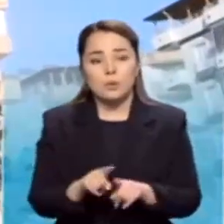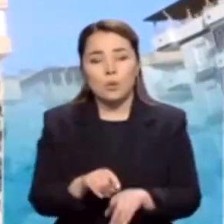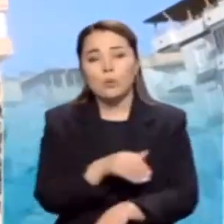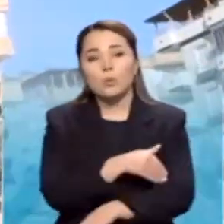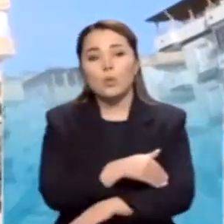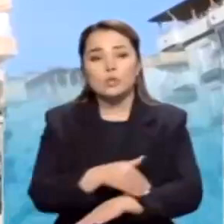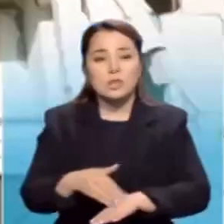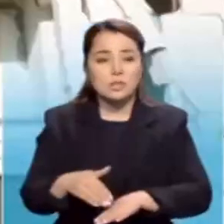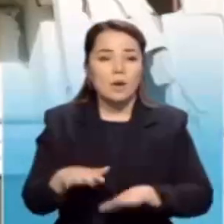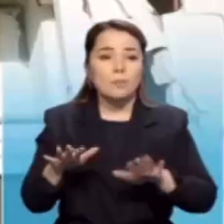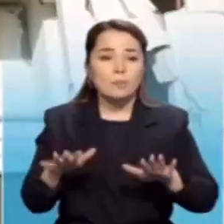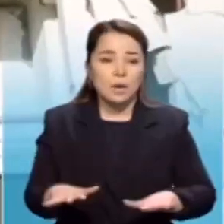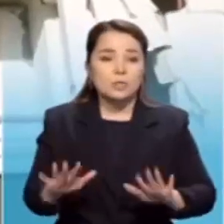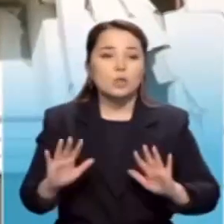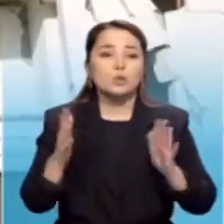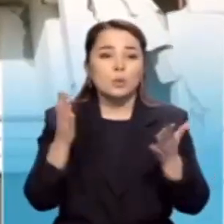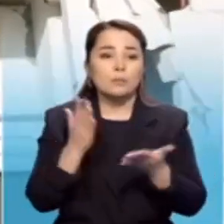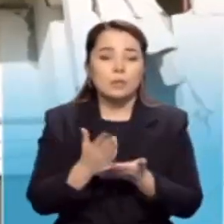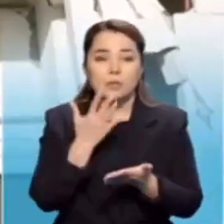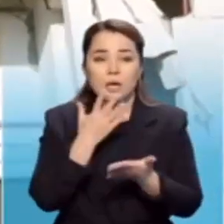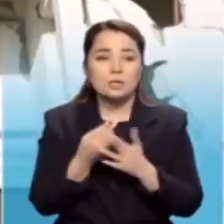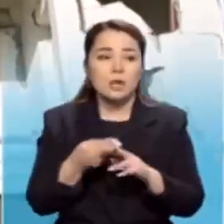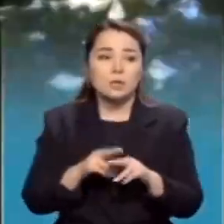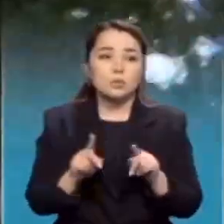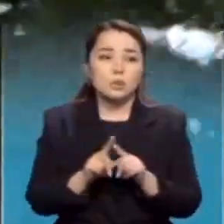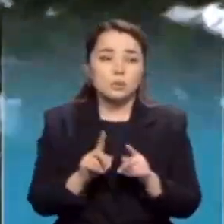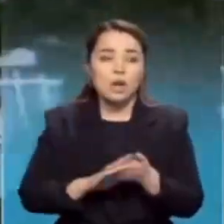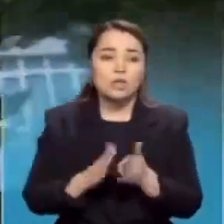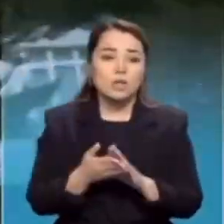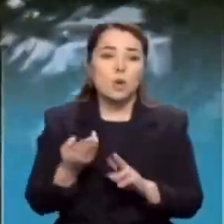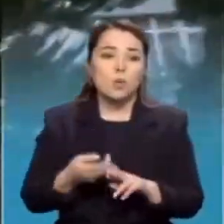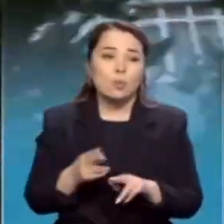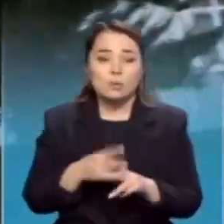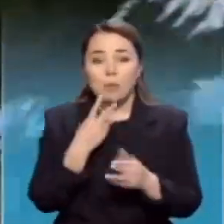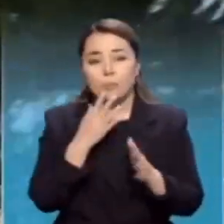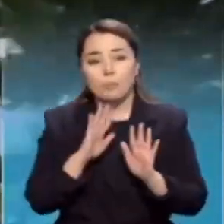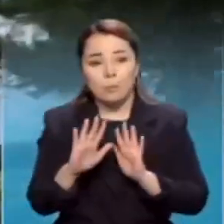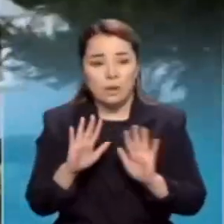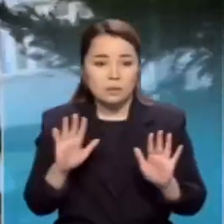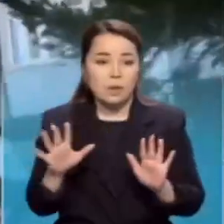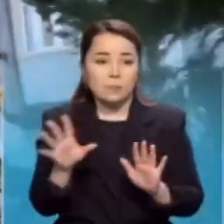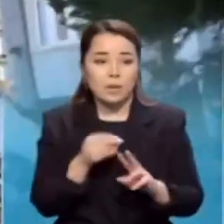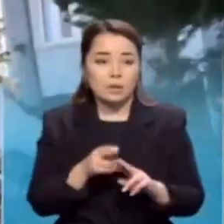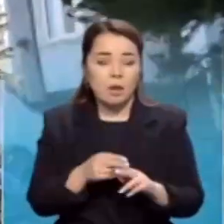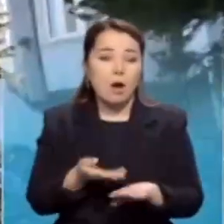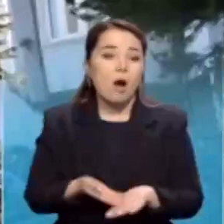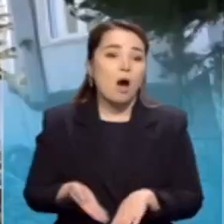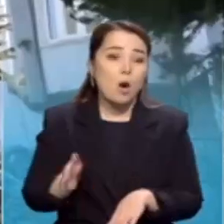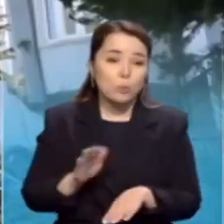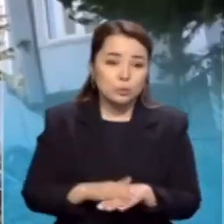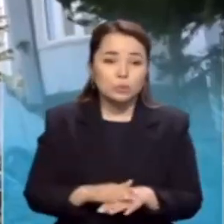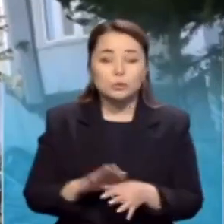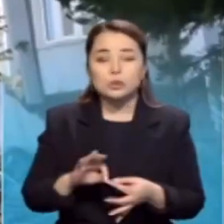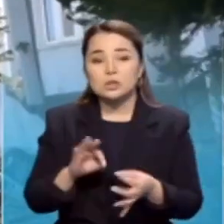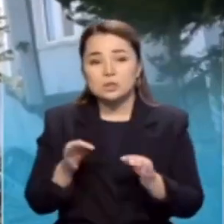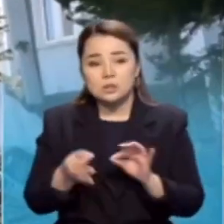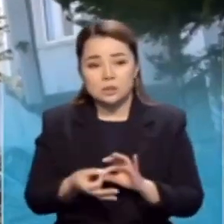boyundagı. Situasiya köşenin ön boyundagı. Jağday osılay desek de bolat. Den ауыры ең